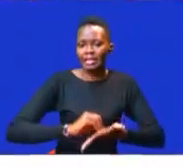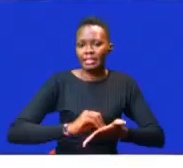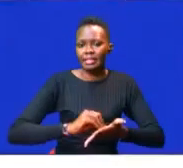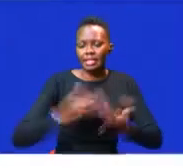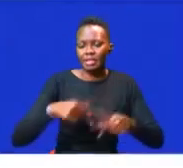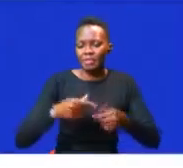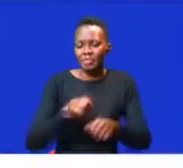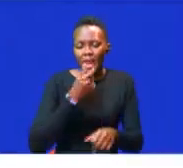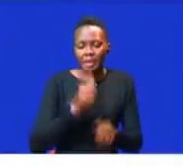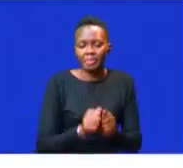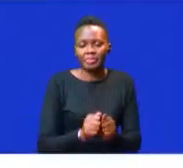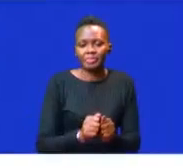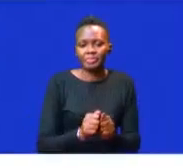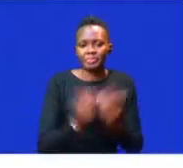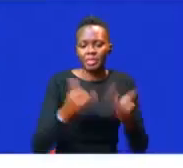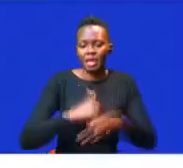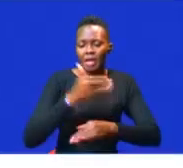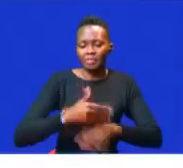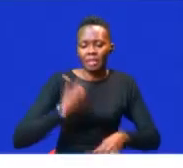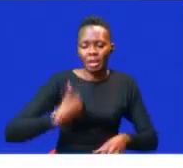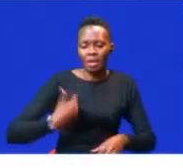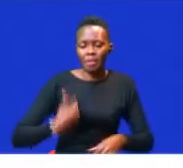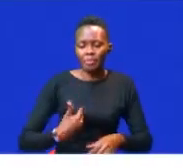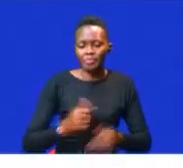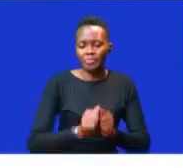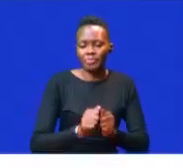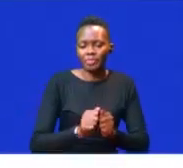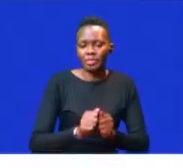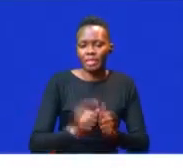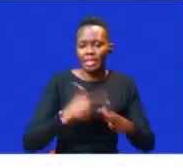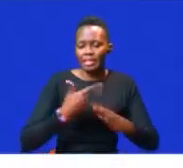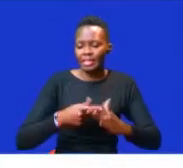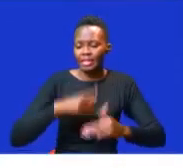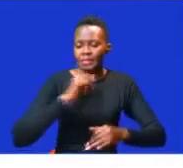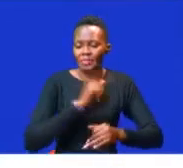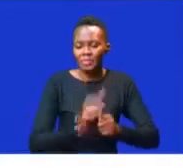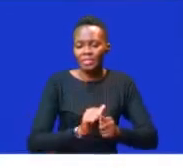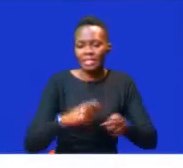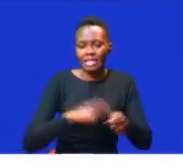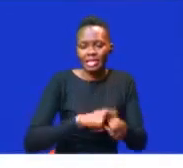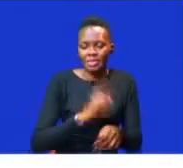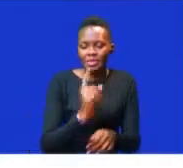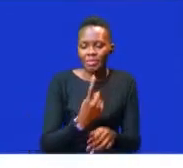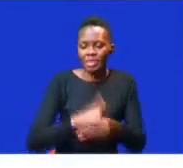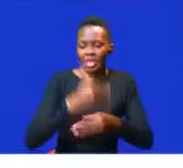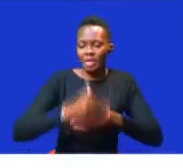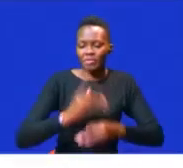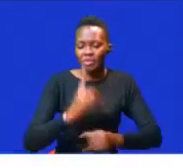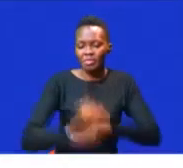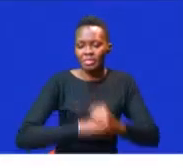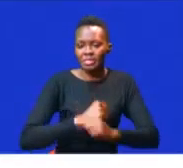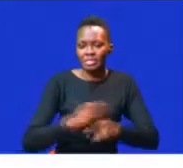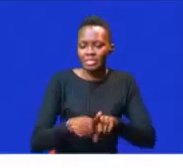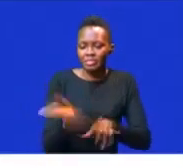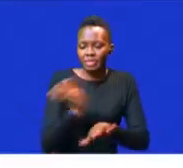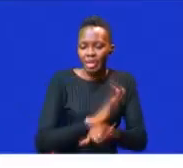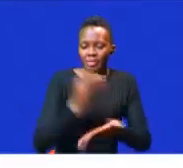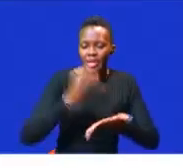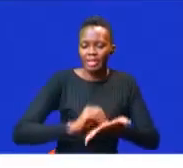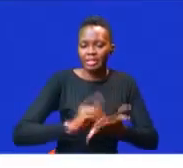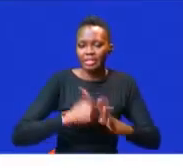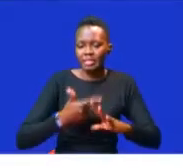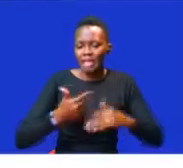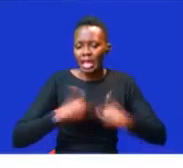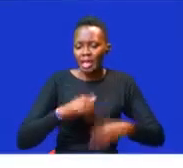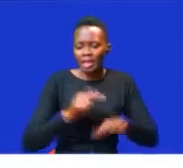naka klero. Ane pa umote mia. Mwa mabeka maana. Tiku ito mkongo na maana. Toki gachi kendo gija kurugu. Kendo